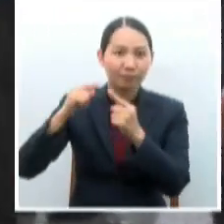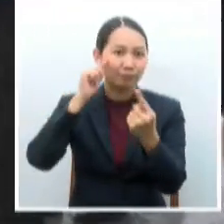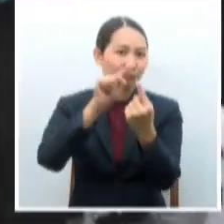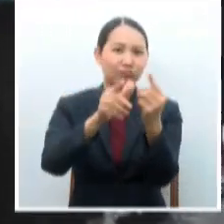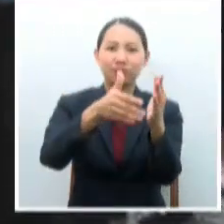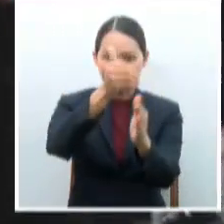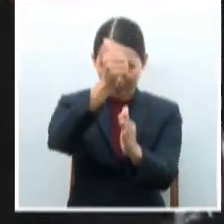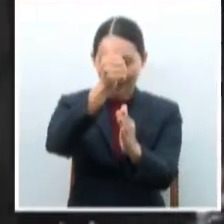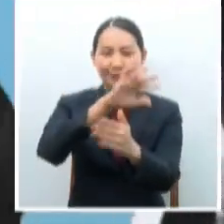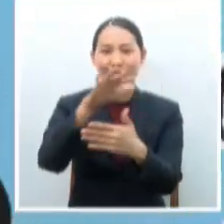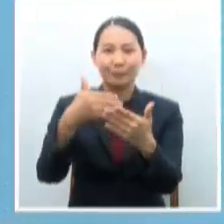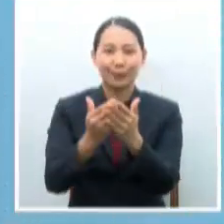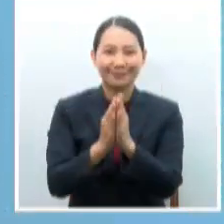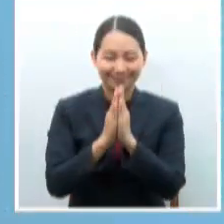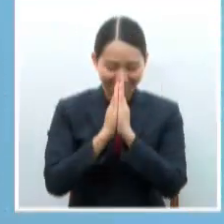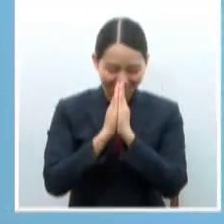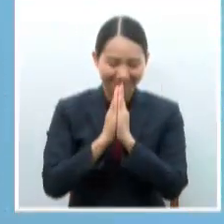ครับขอบคุณครับ